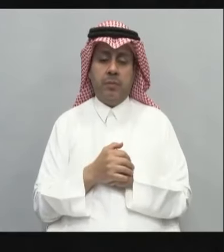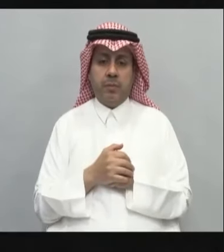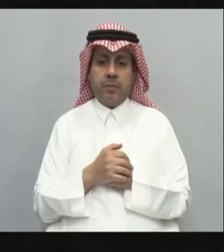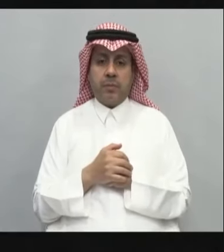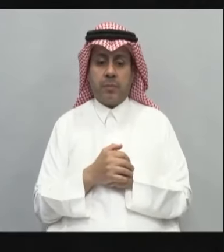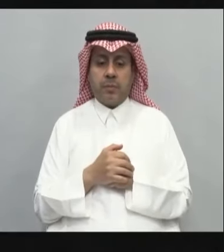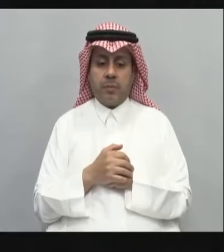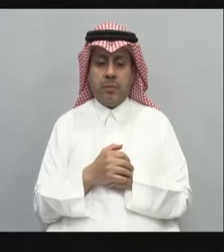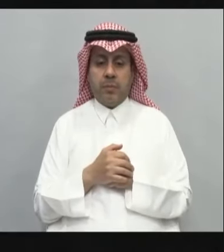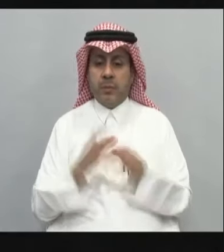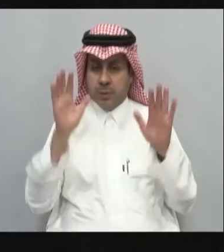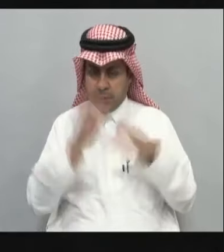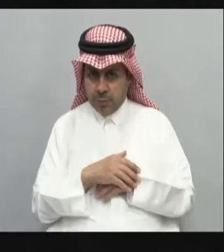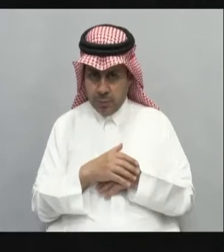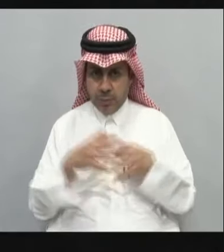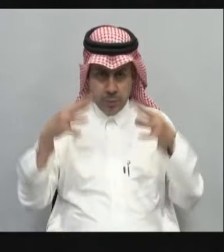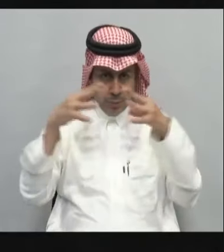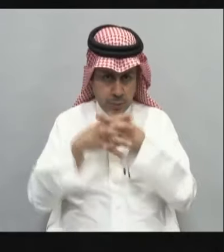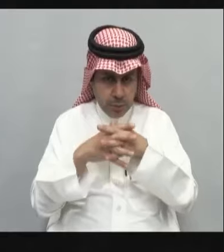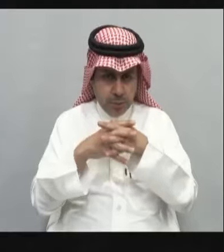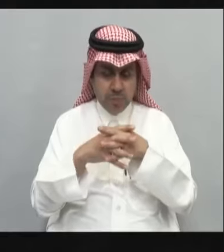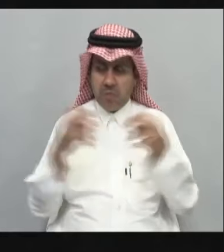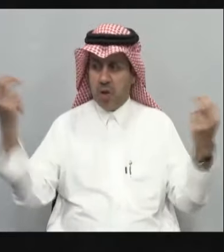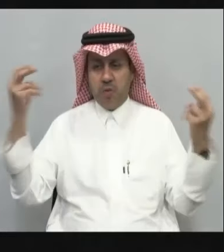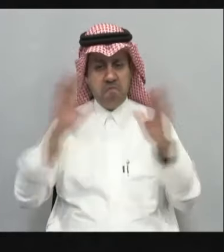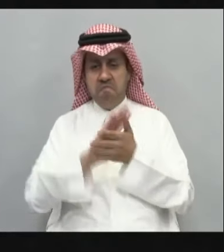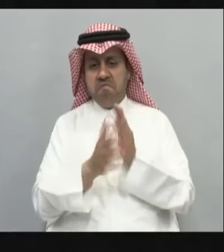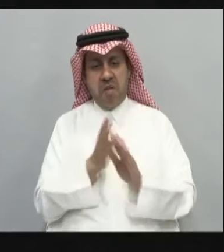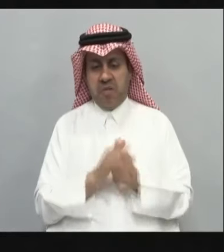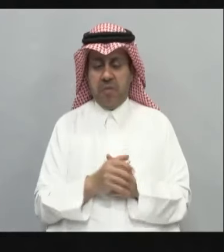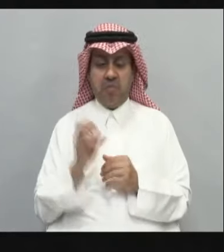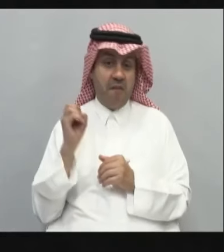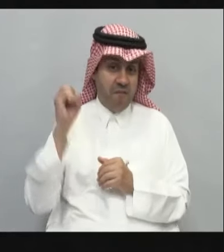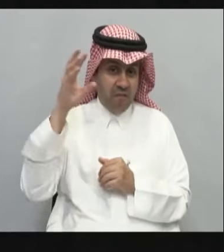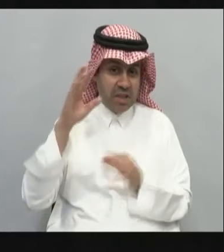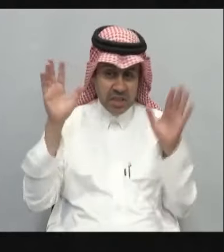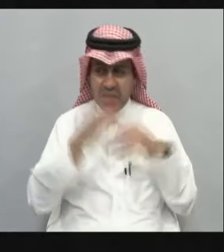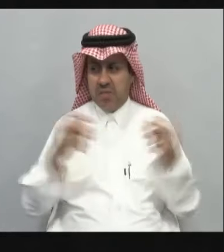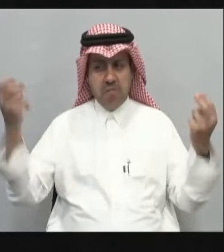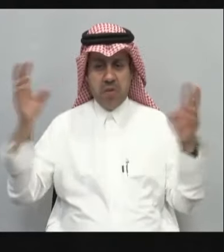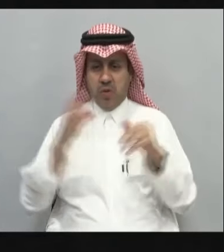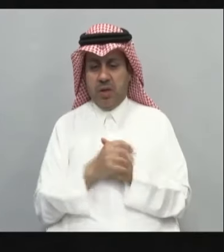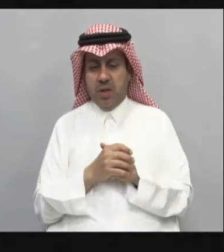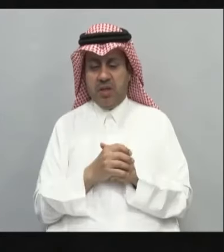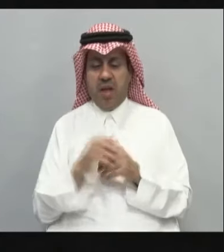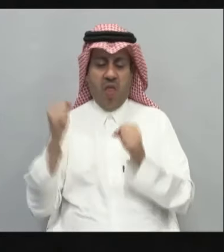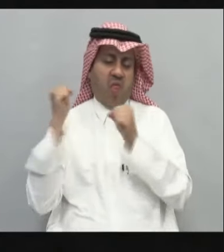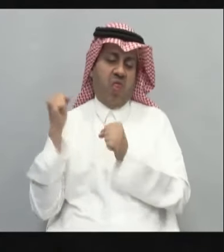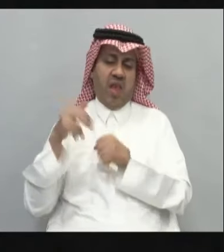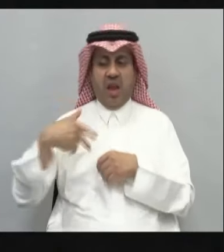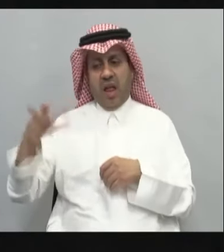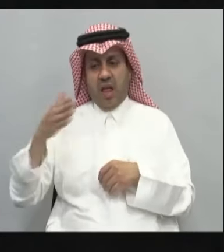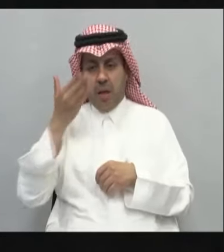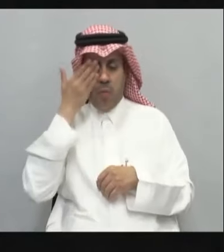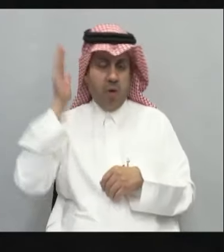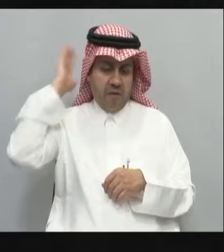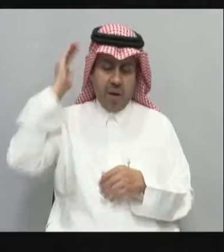لكن العشاء والفجر حينما لا يراه الناس تثقل عليه الصلوات بل ربما